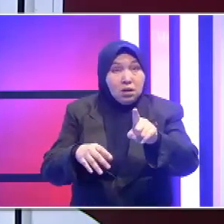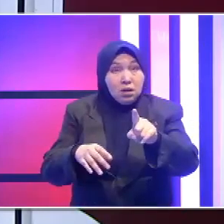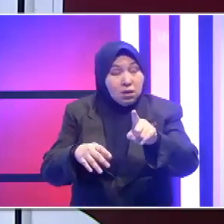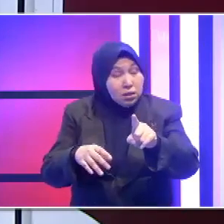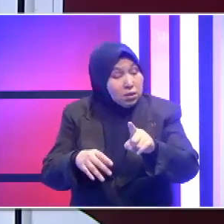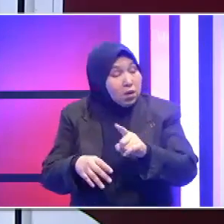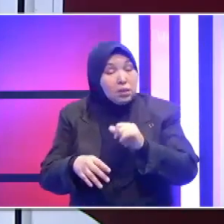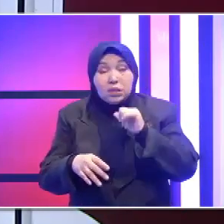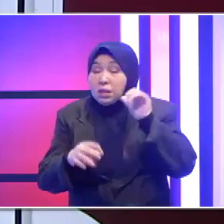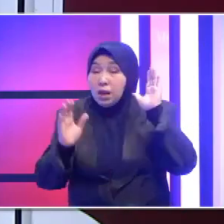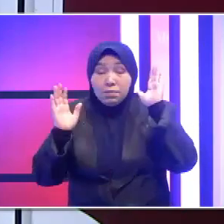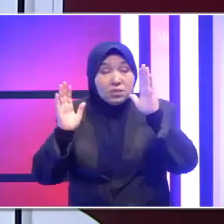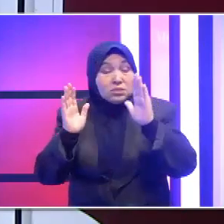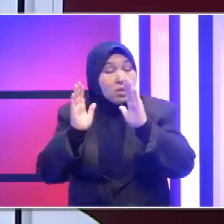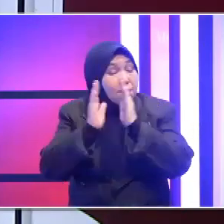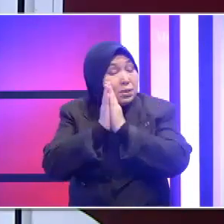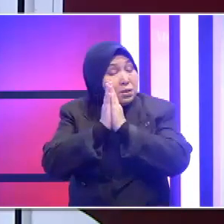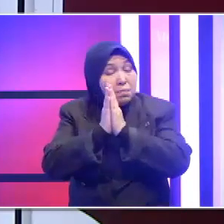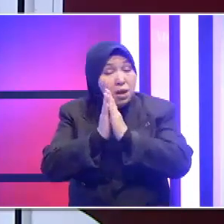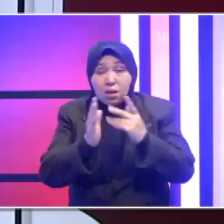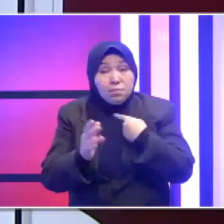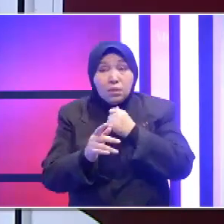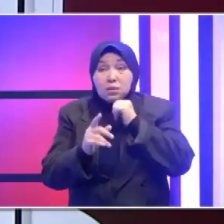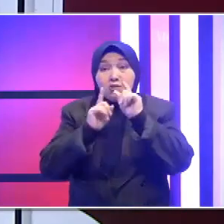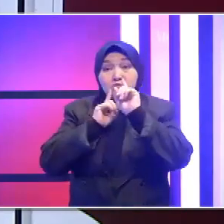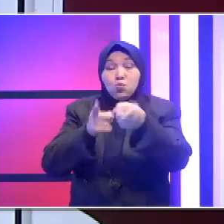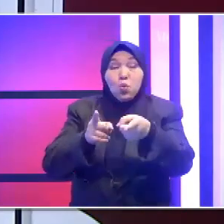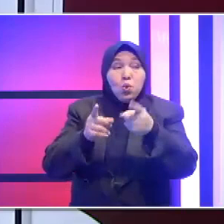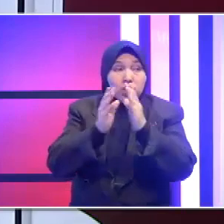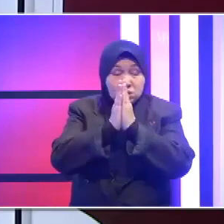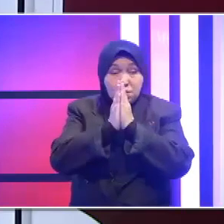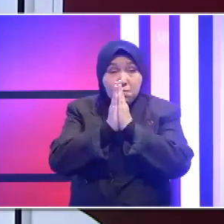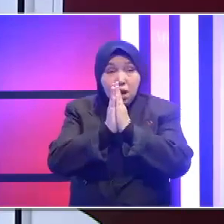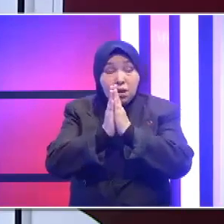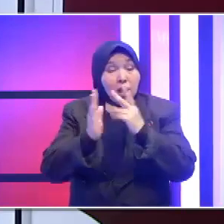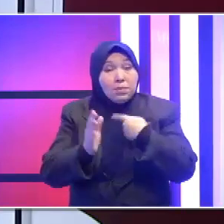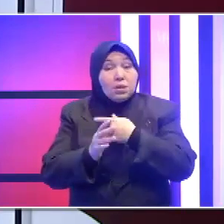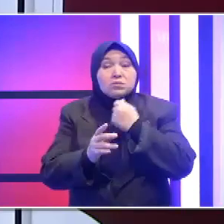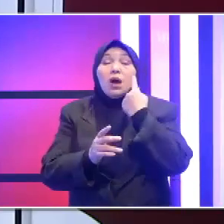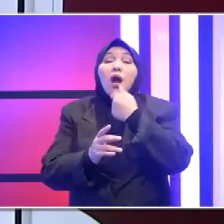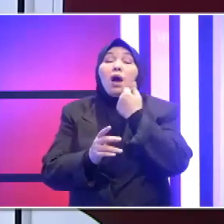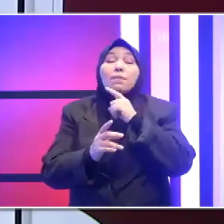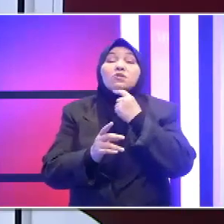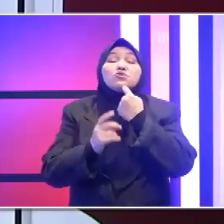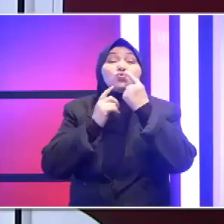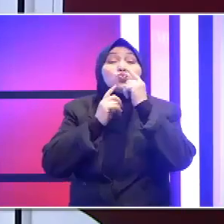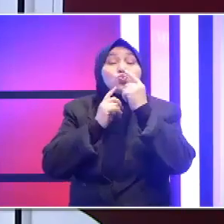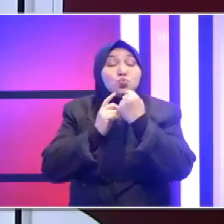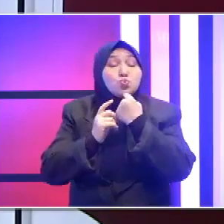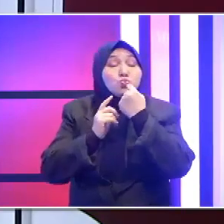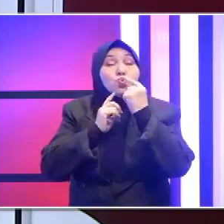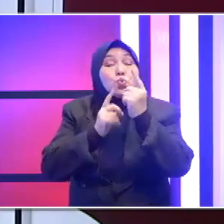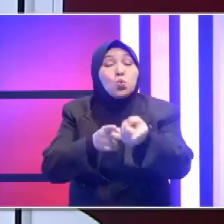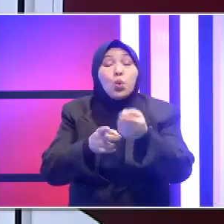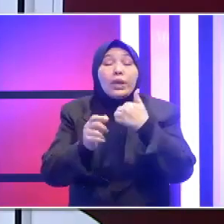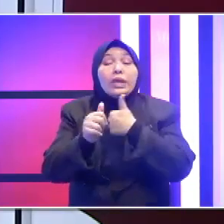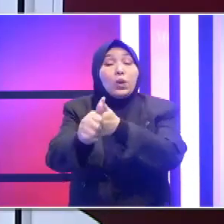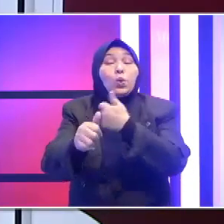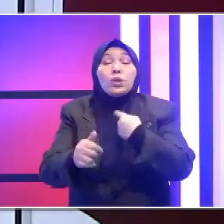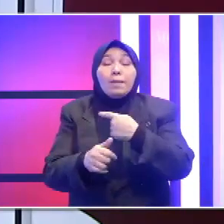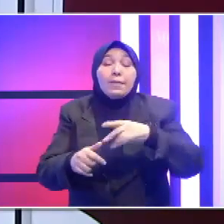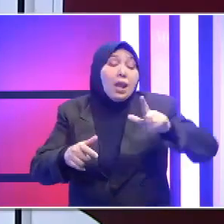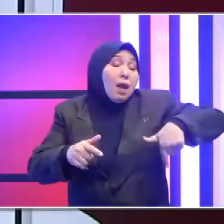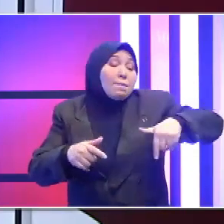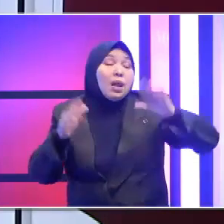pun menyembah kepada menyembah beri kami kami tak Depo suamiku menyembah hapus woi kami lambat shalat ini perkara-perkara